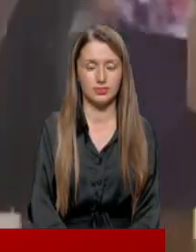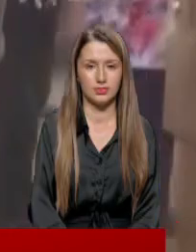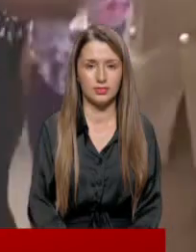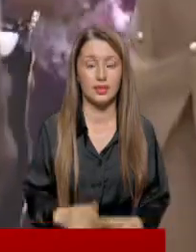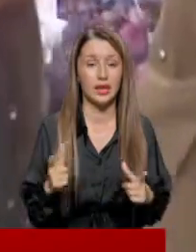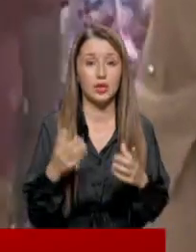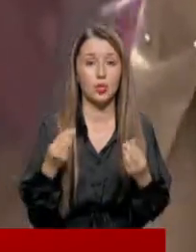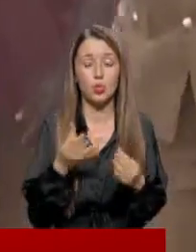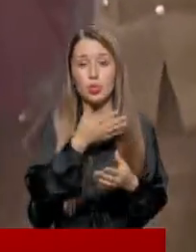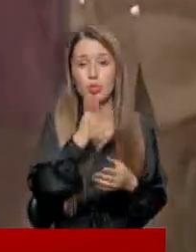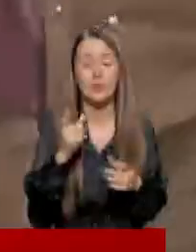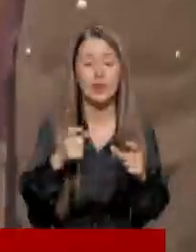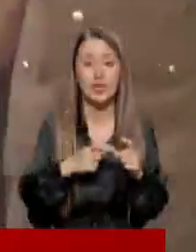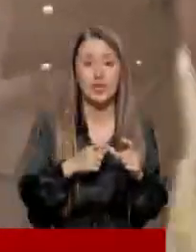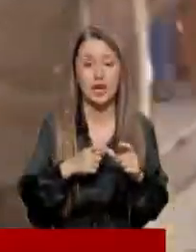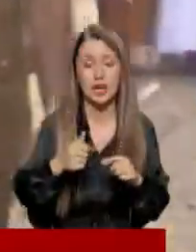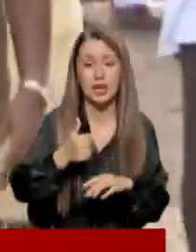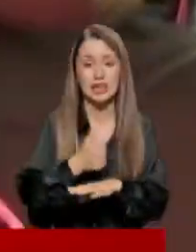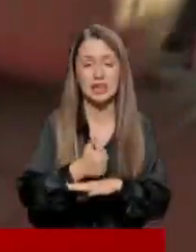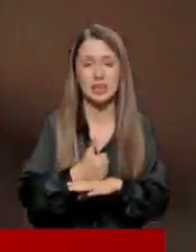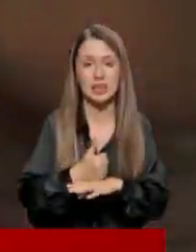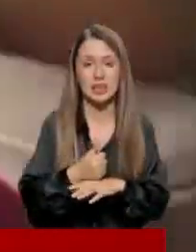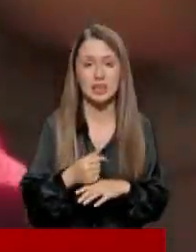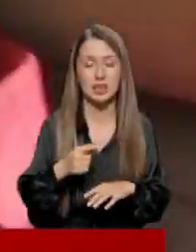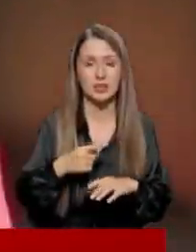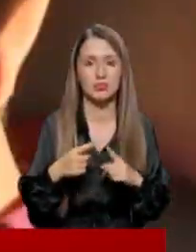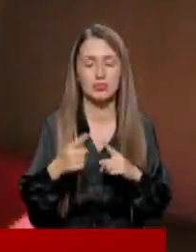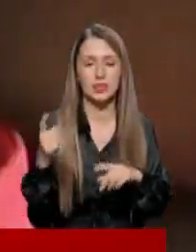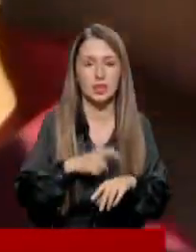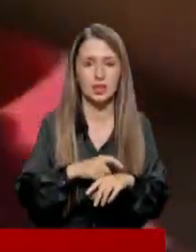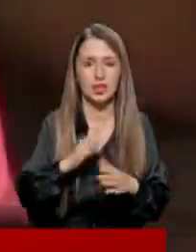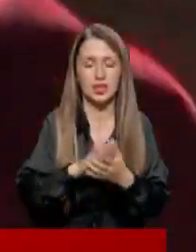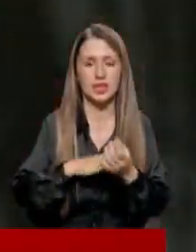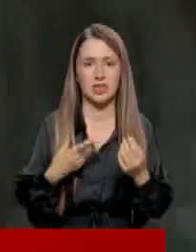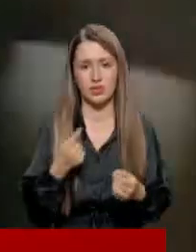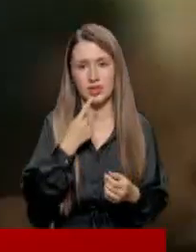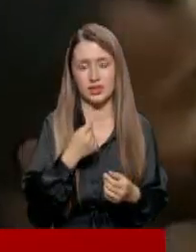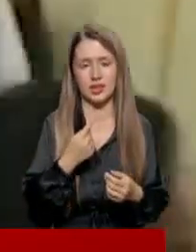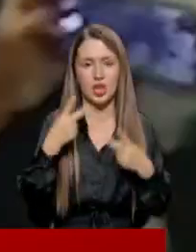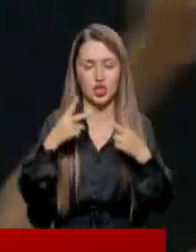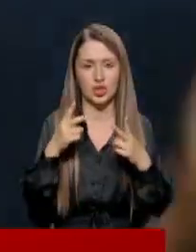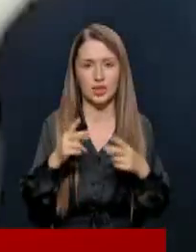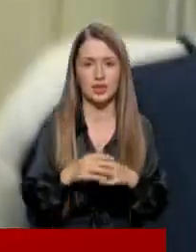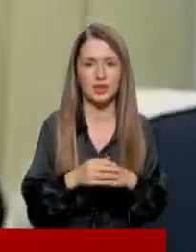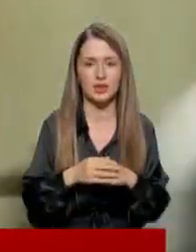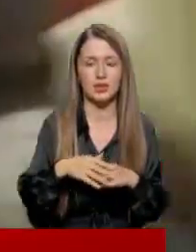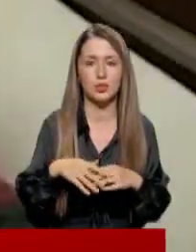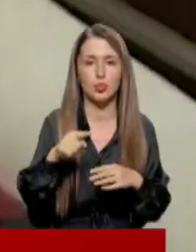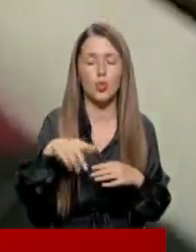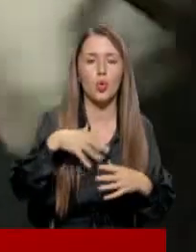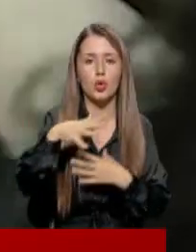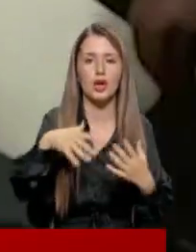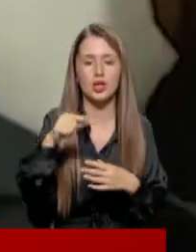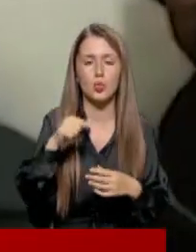Nerede olduğu bilinmeyen Sri Lanka lideri ise ilerleyen saatlerde istifa ettiğini açıkladı. Ülke çapında yayılan olaylarda